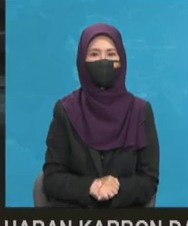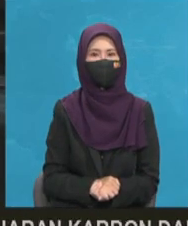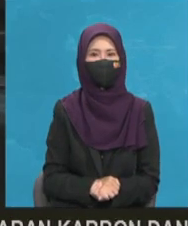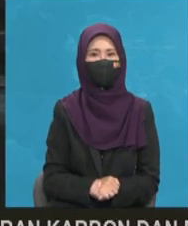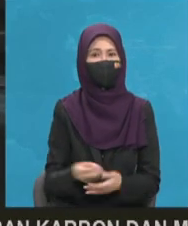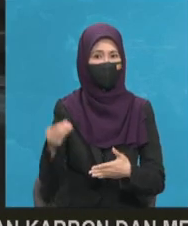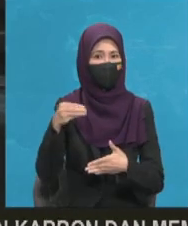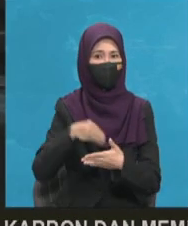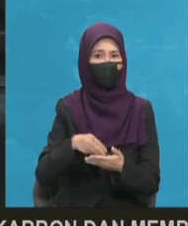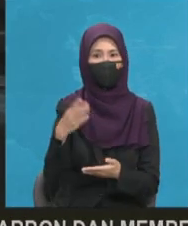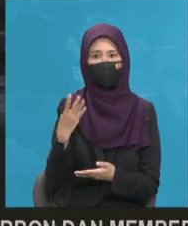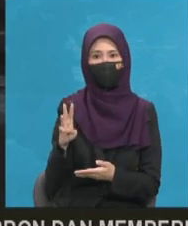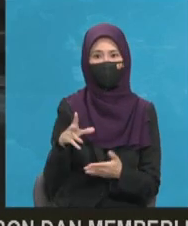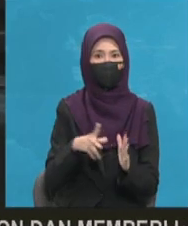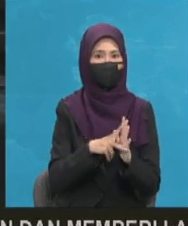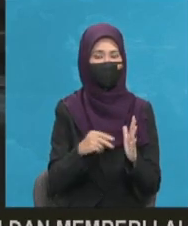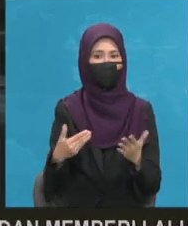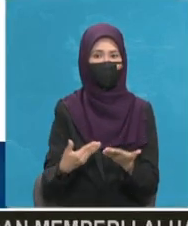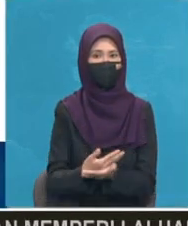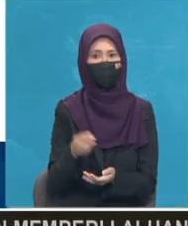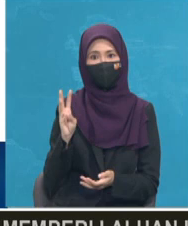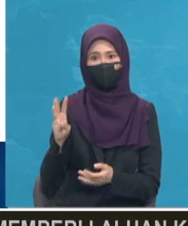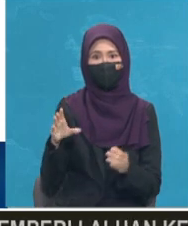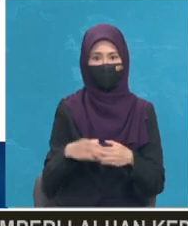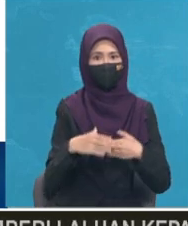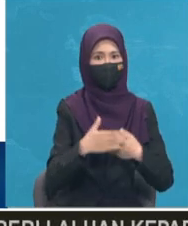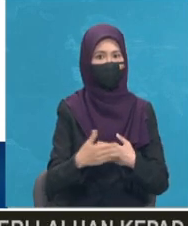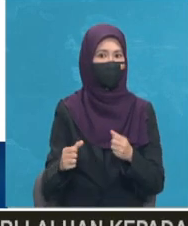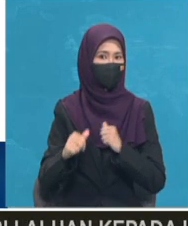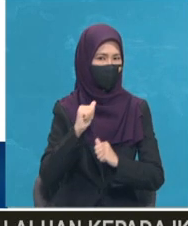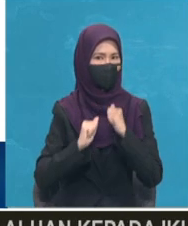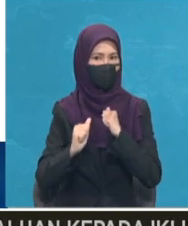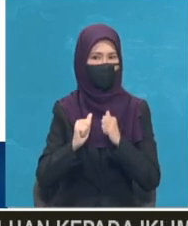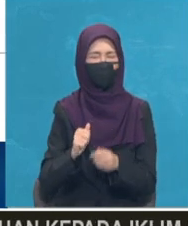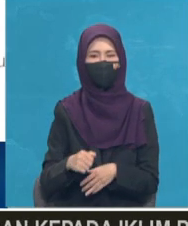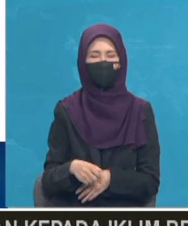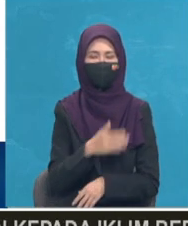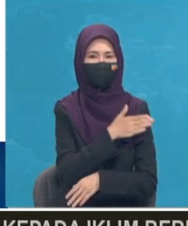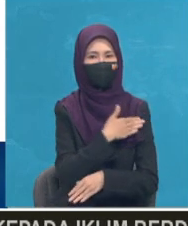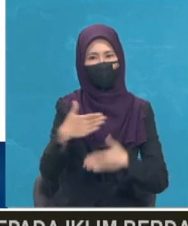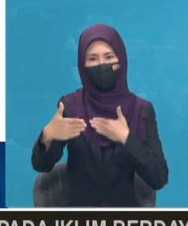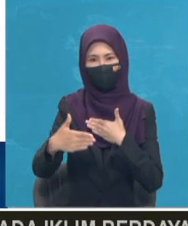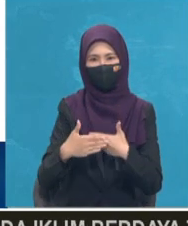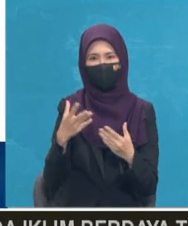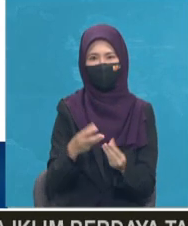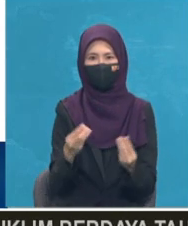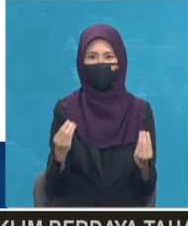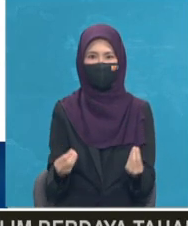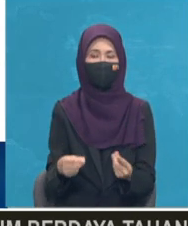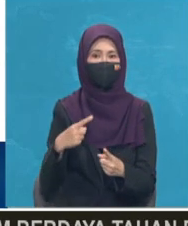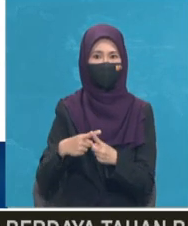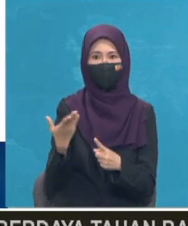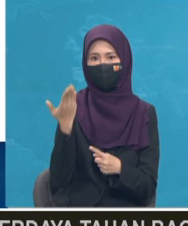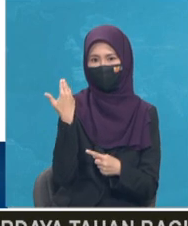Hai terdapat tambahan 14 baru kepada enam plus tective yang sedia ada yang merupakan kontek-kontek terdekat kepada beberapa cash